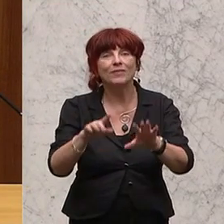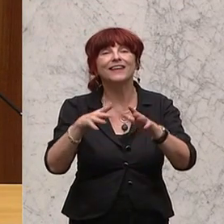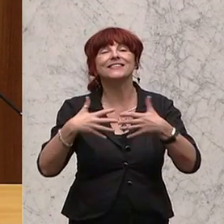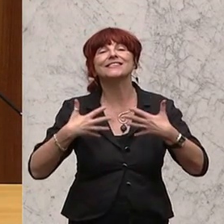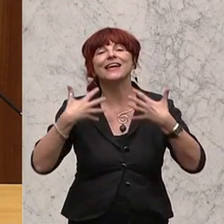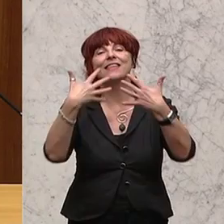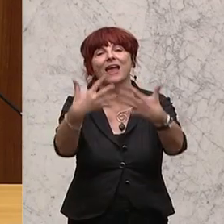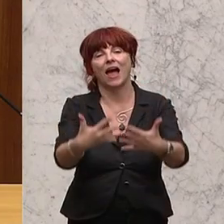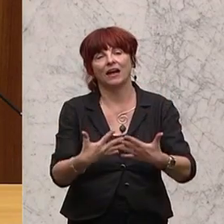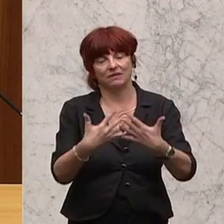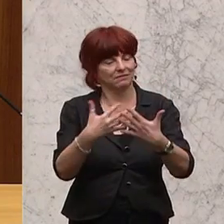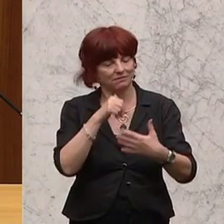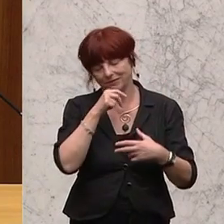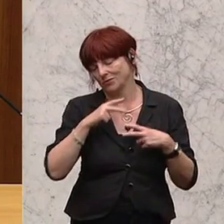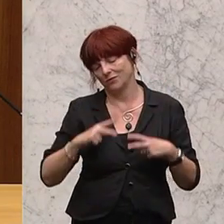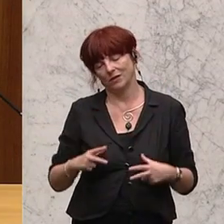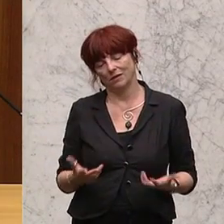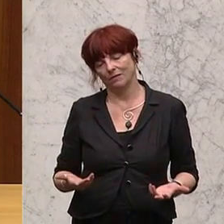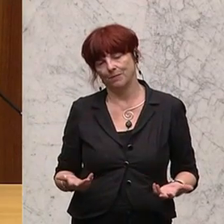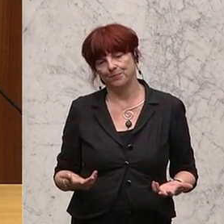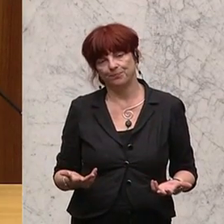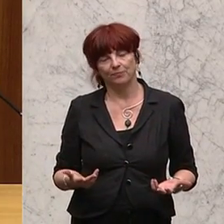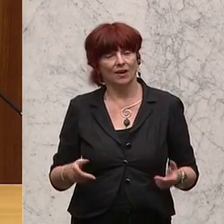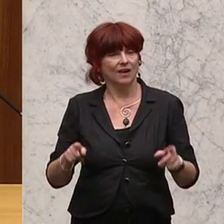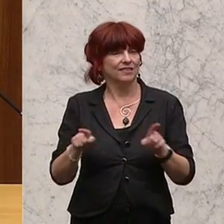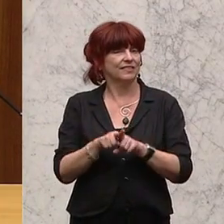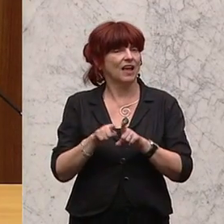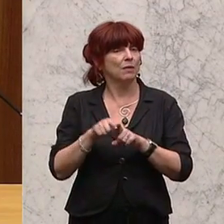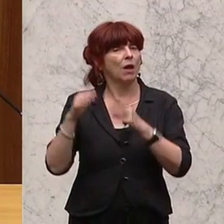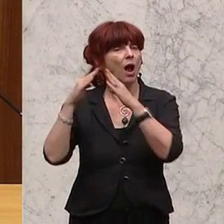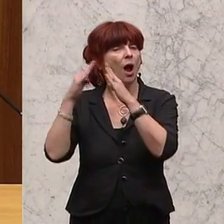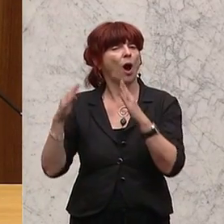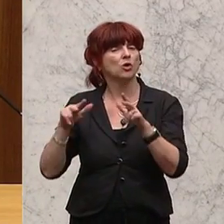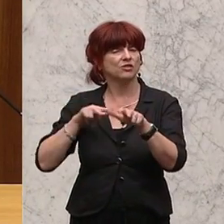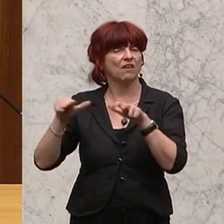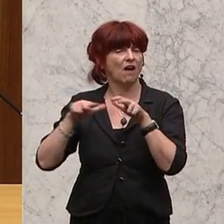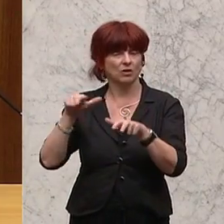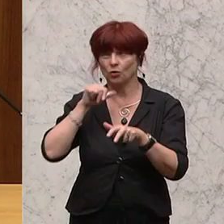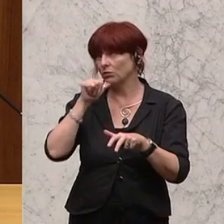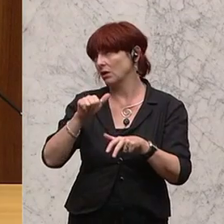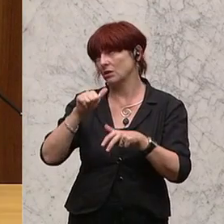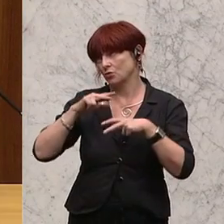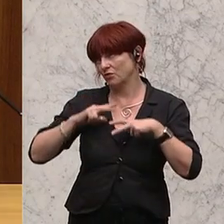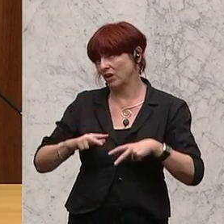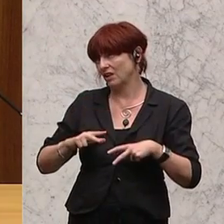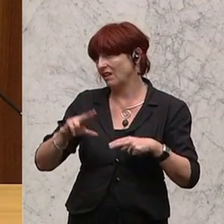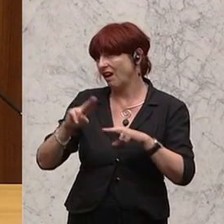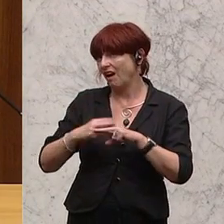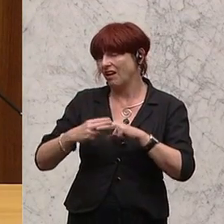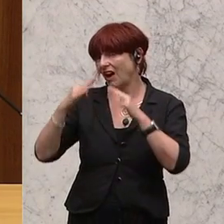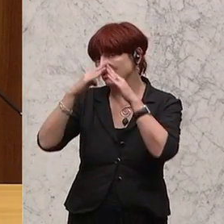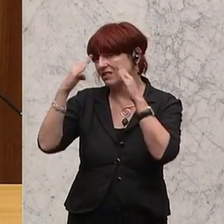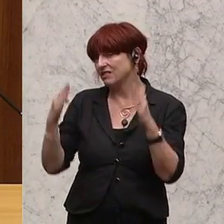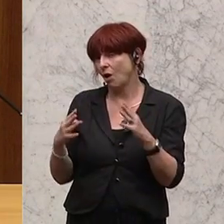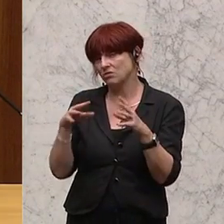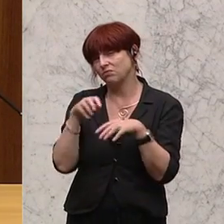zufriedenstellen. Das wäre ungefähr so, als wäre man unzufrieden mit der Hausverwaltung, weil das gesamte Haus vom Keller bis zum Dach total